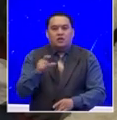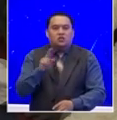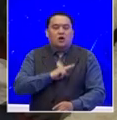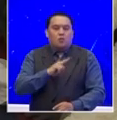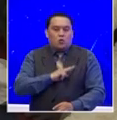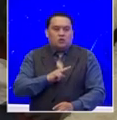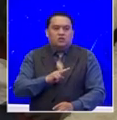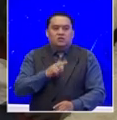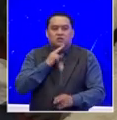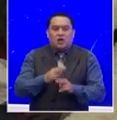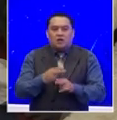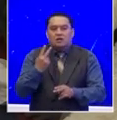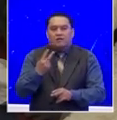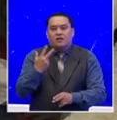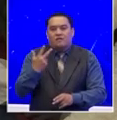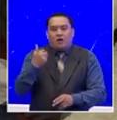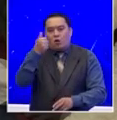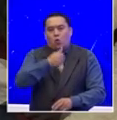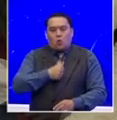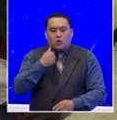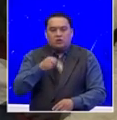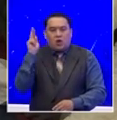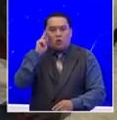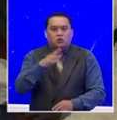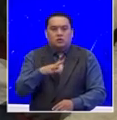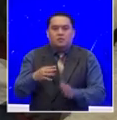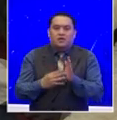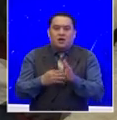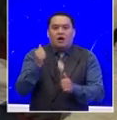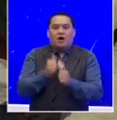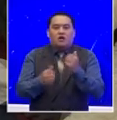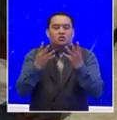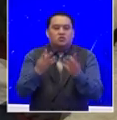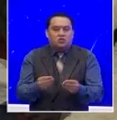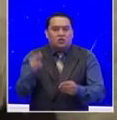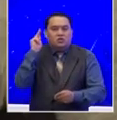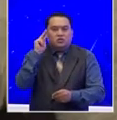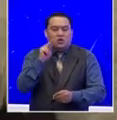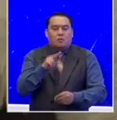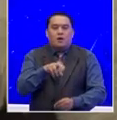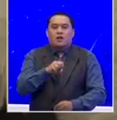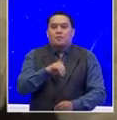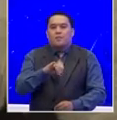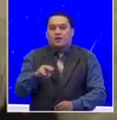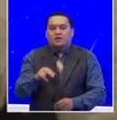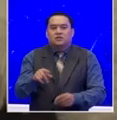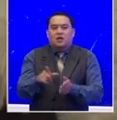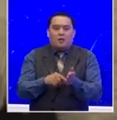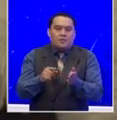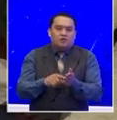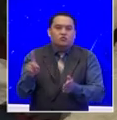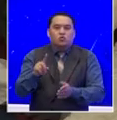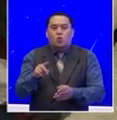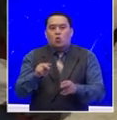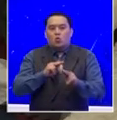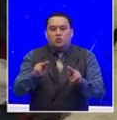работает. Сестренкам по 3-2 года, поэтому они еще не учатся, а мне 9. Каждый день я учу уроки через телеканал «Балапан». Я записываю все, что говорят